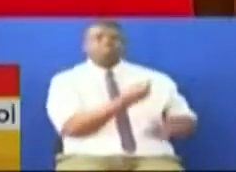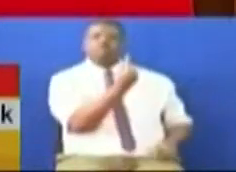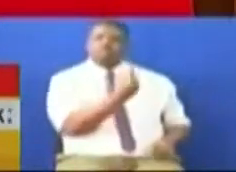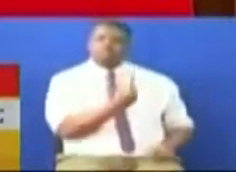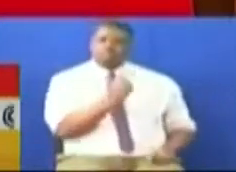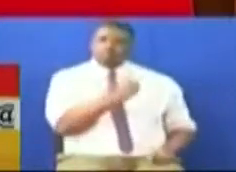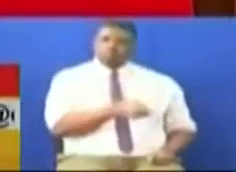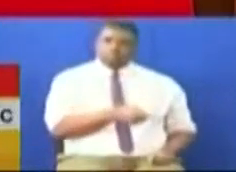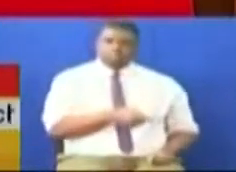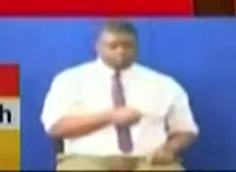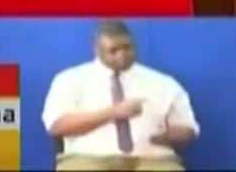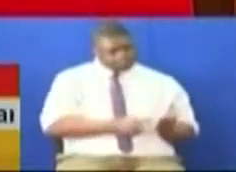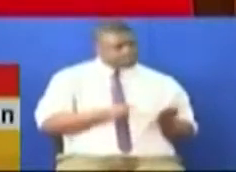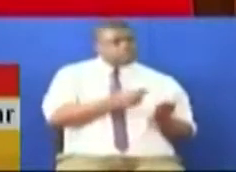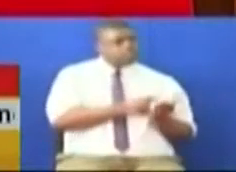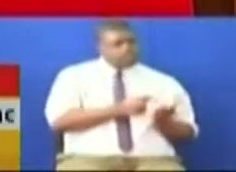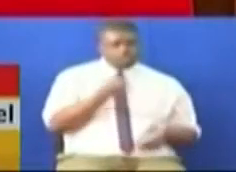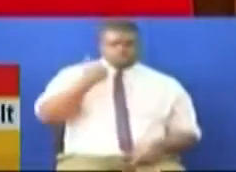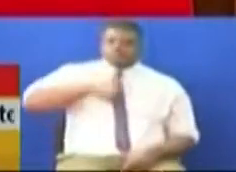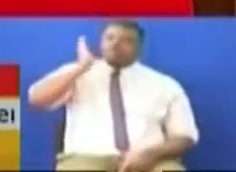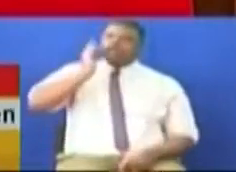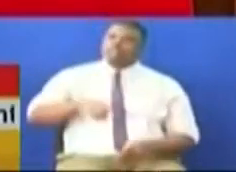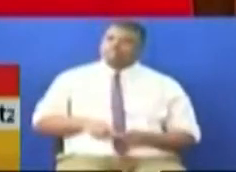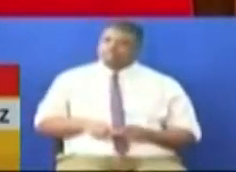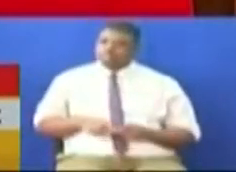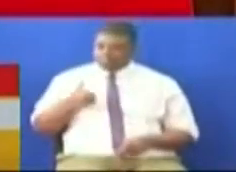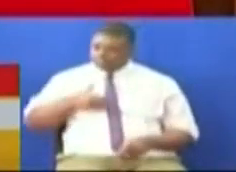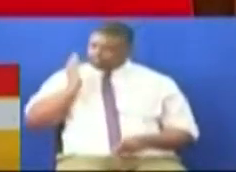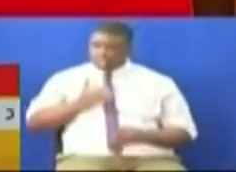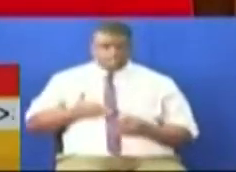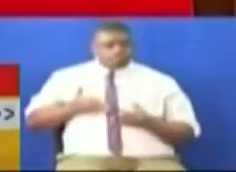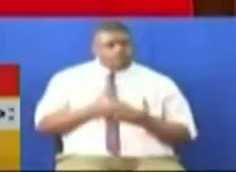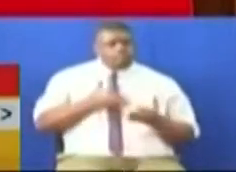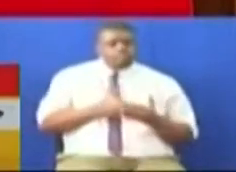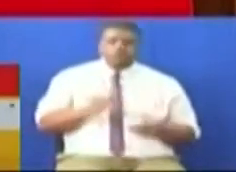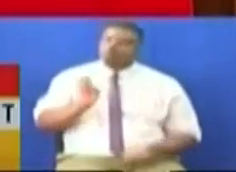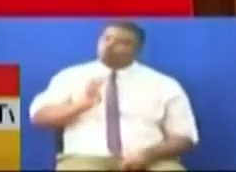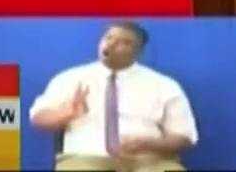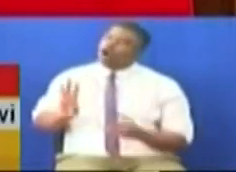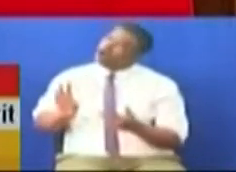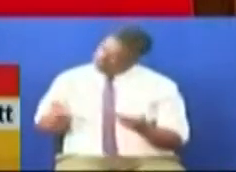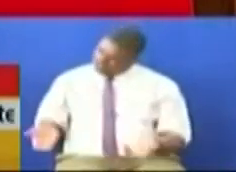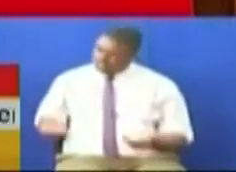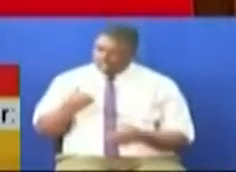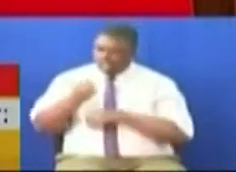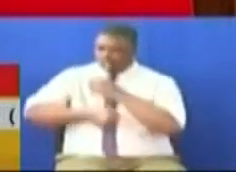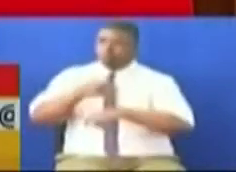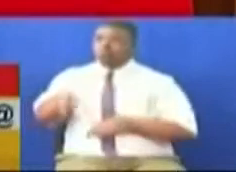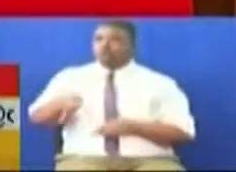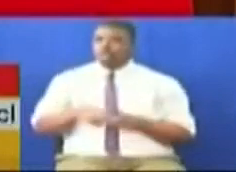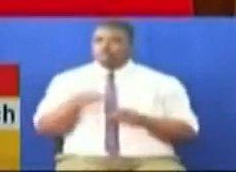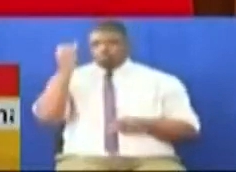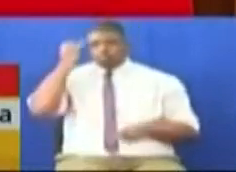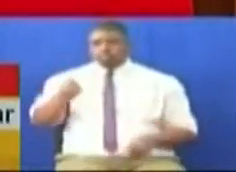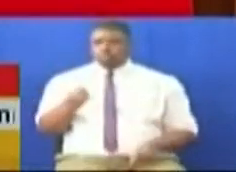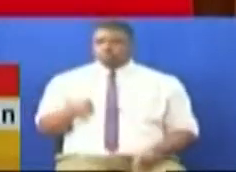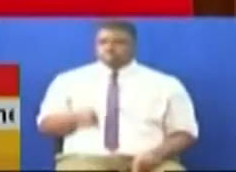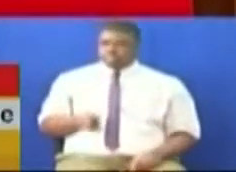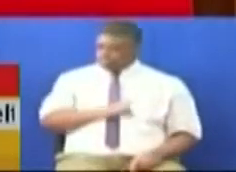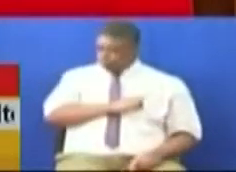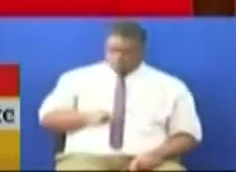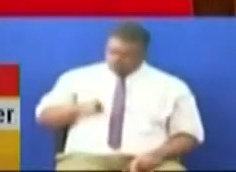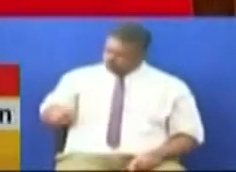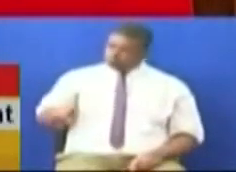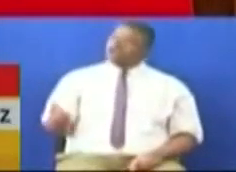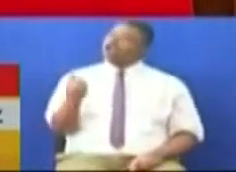kuwa na hisa za serikali. Serikali ina kigugumizi gani kuchukua hatua, kwa sababu huu ushauri sio CAG huyu tu amefanya ushauri